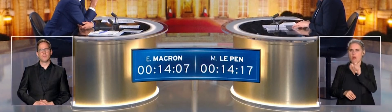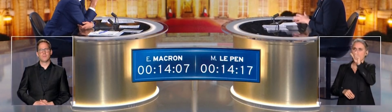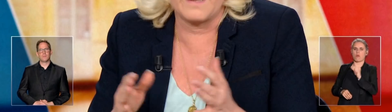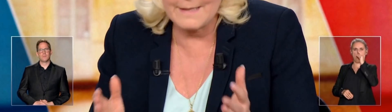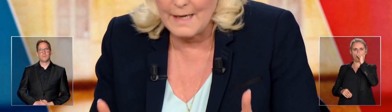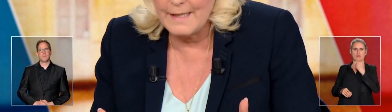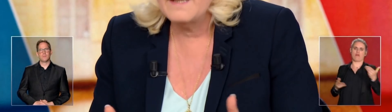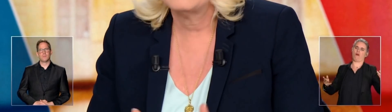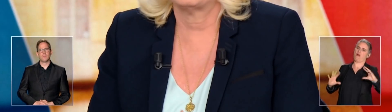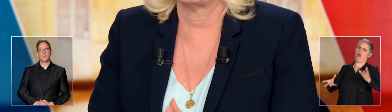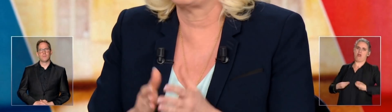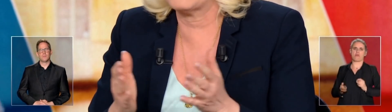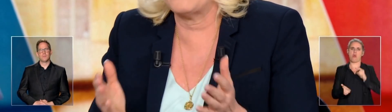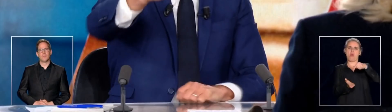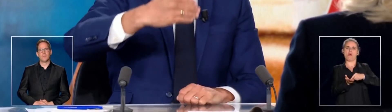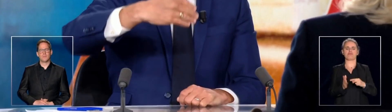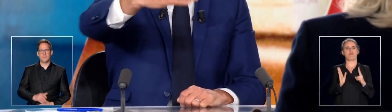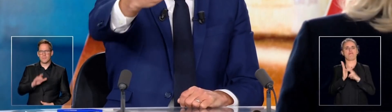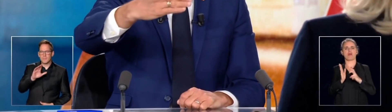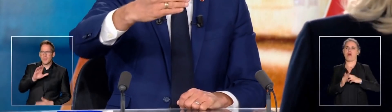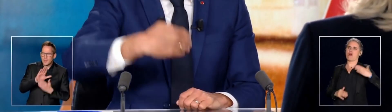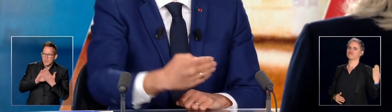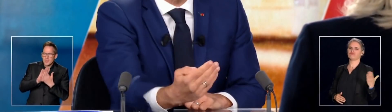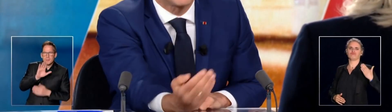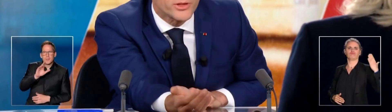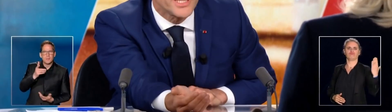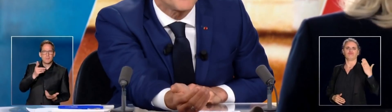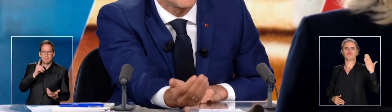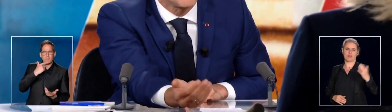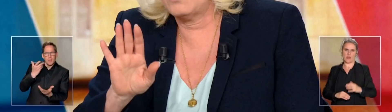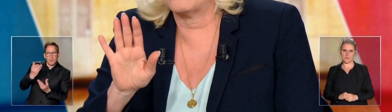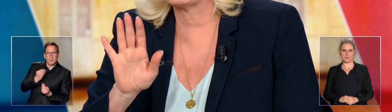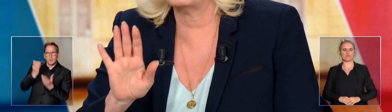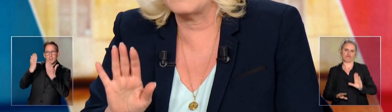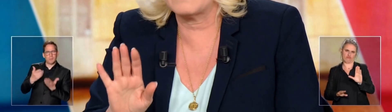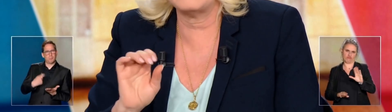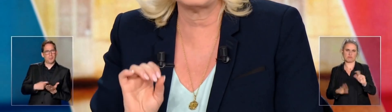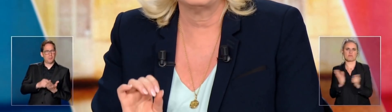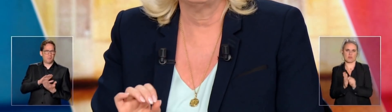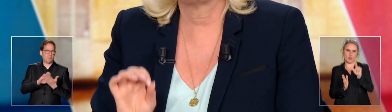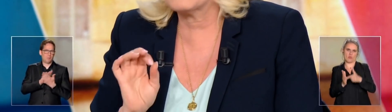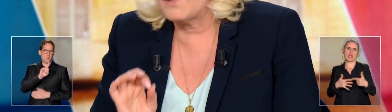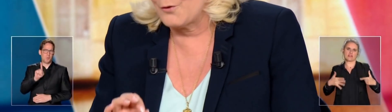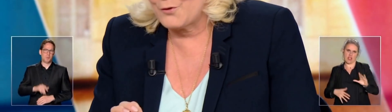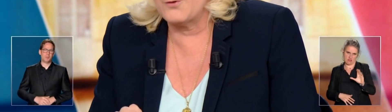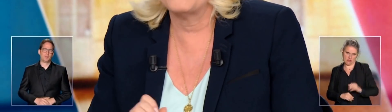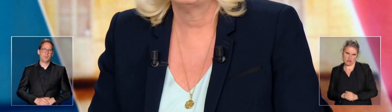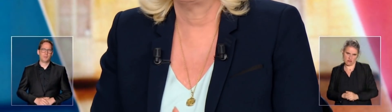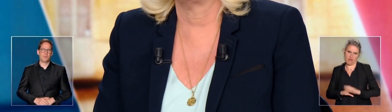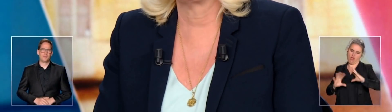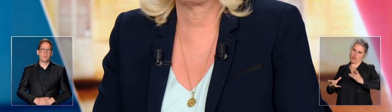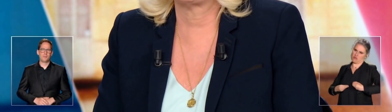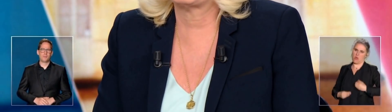grande pompe à versailles vous avez ouvert en 2005 à pied madame le pen ans en 2017 vous avez reçu